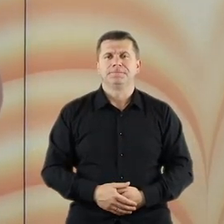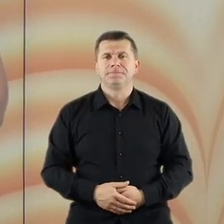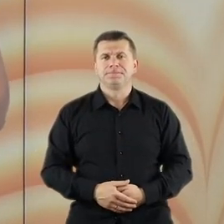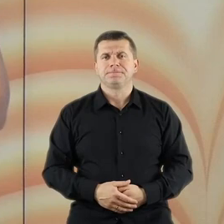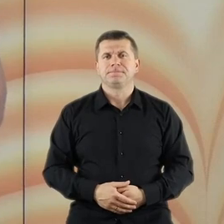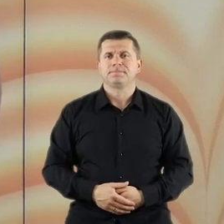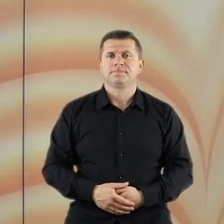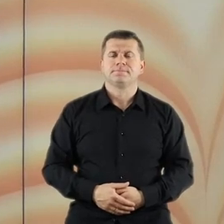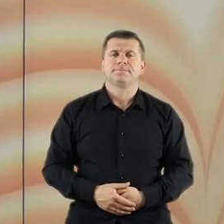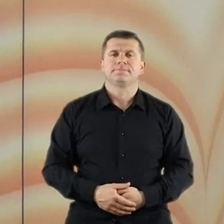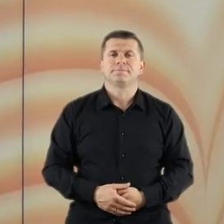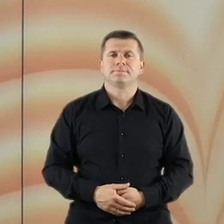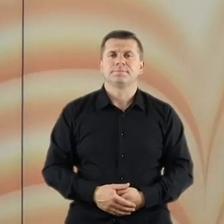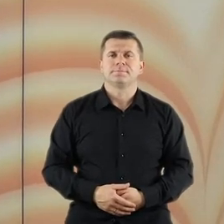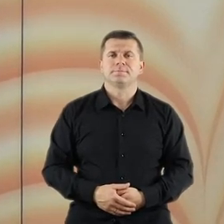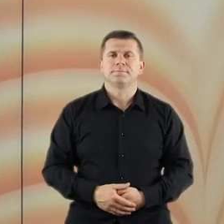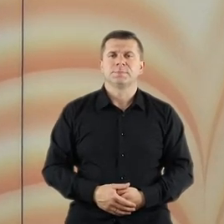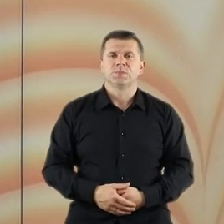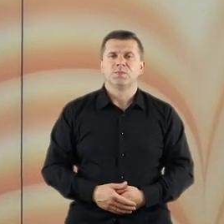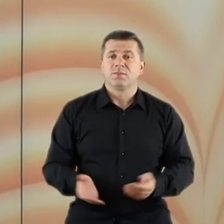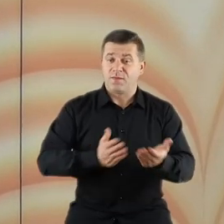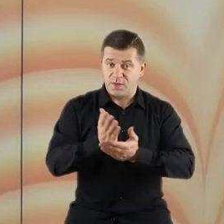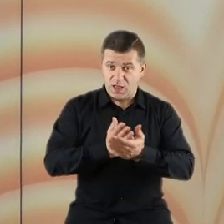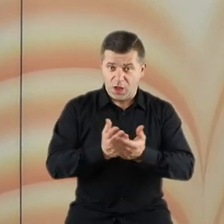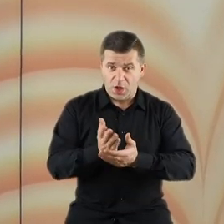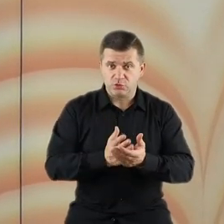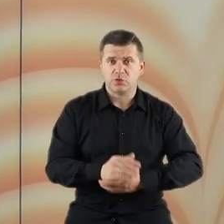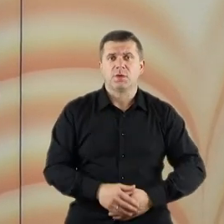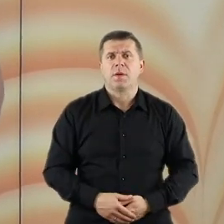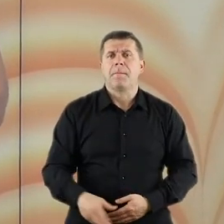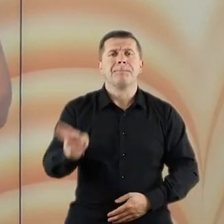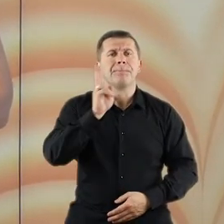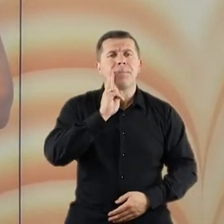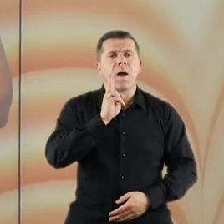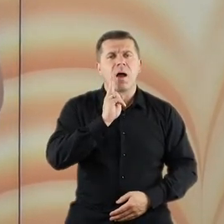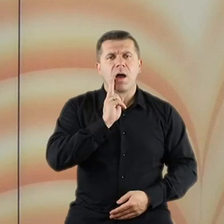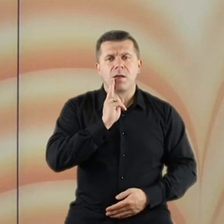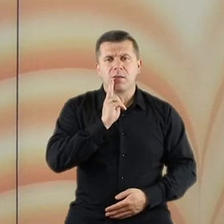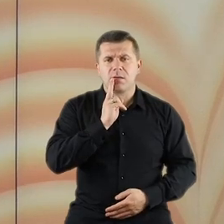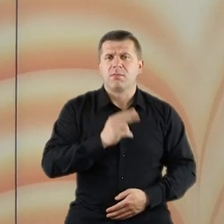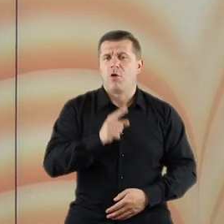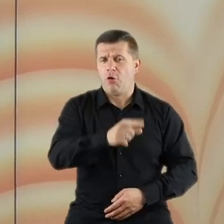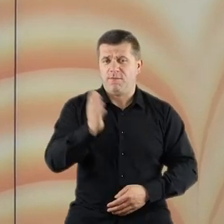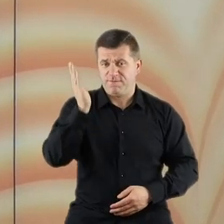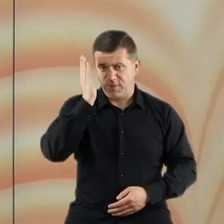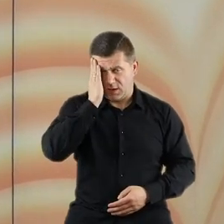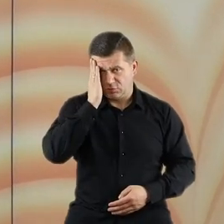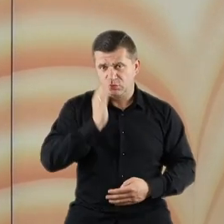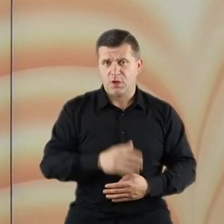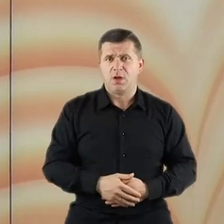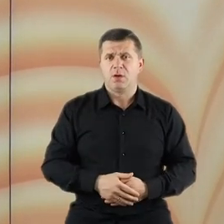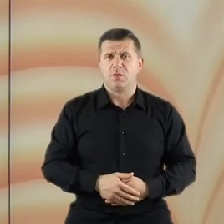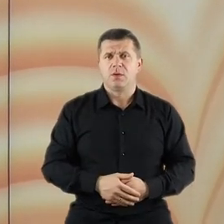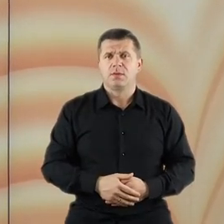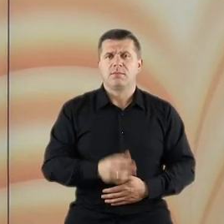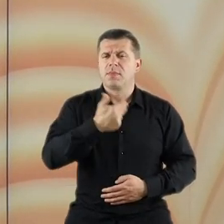w linii żeńskiej a więc wierzono że matka już wtedy kiedy wiedziała że